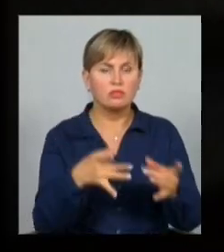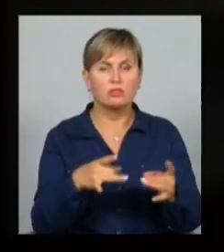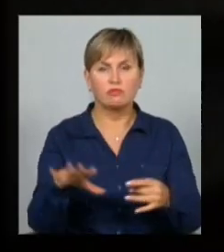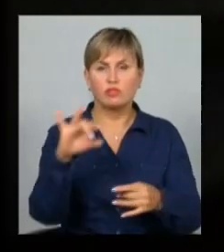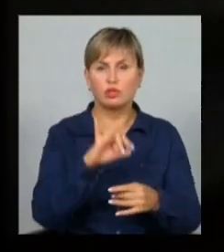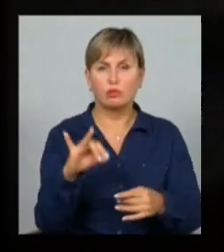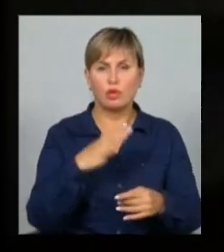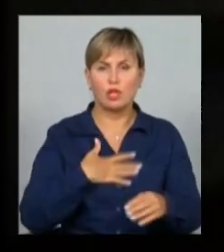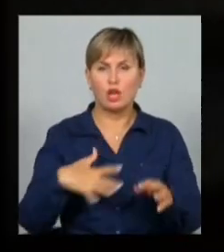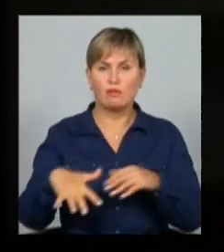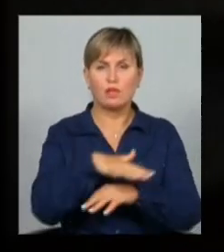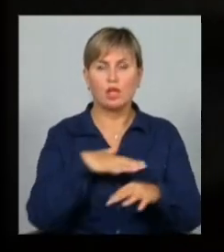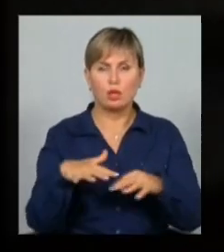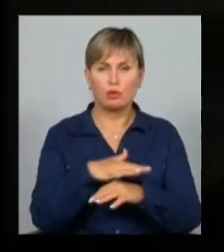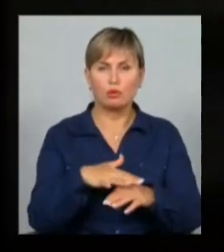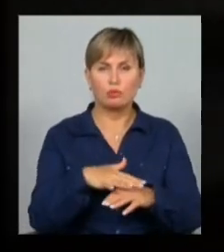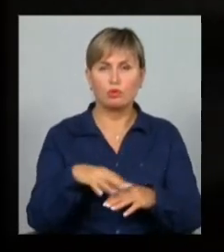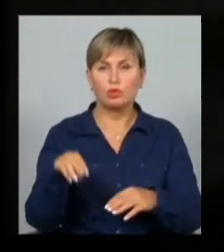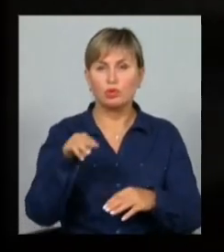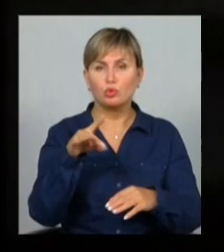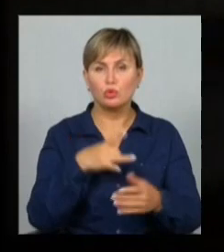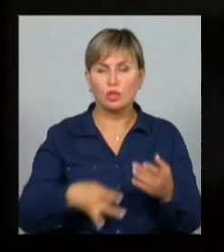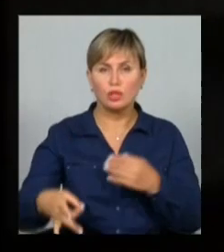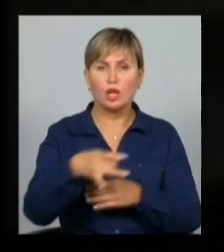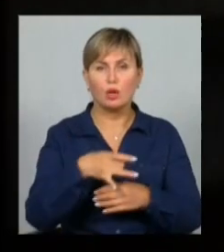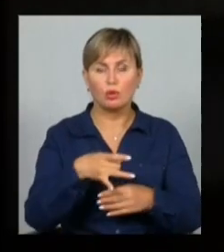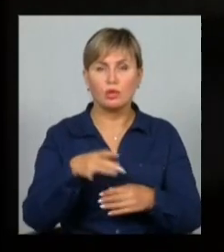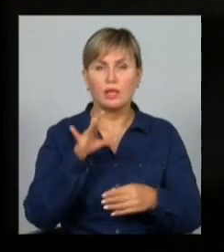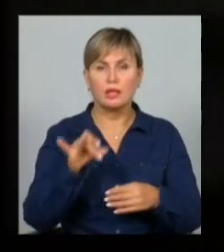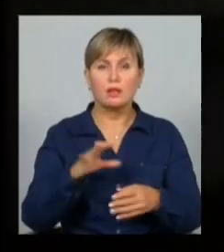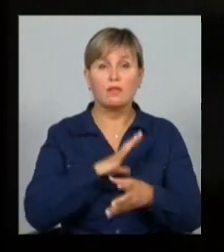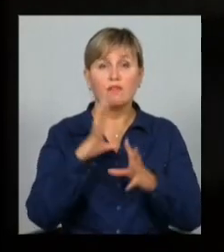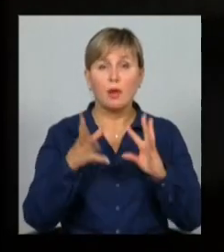нашего народа, тюркских народов и вообще